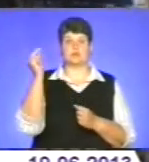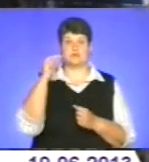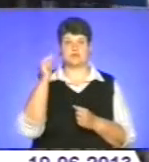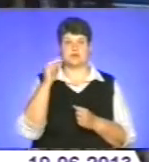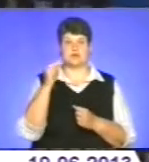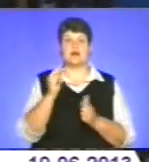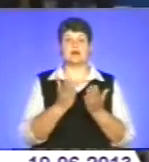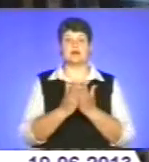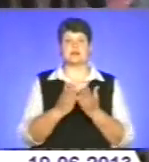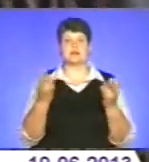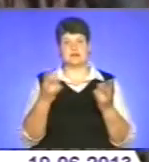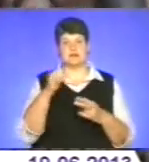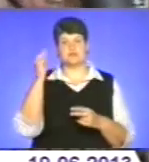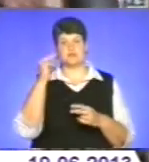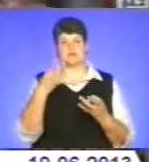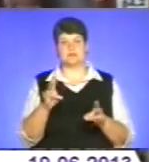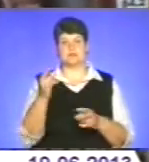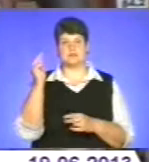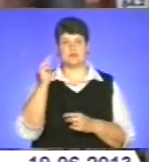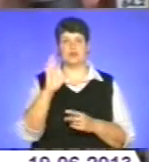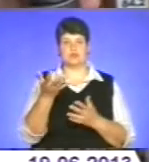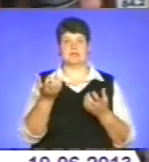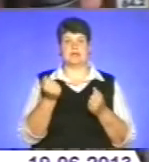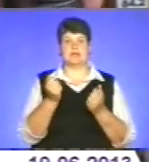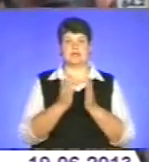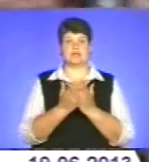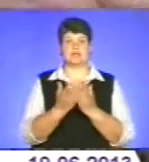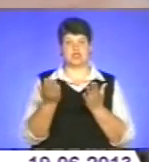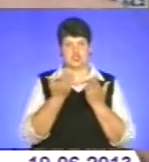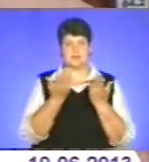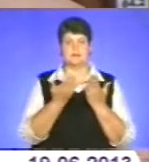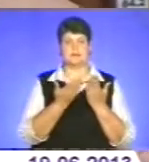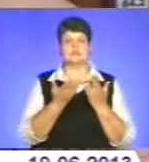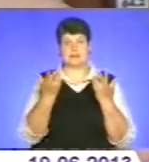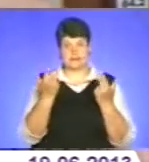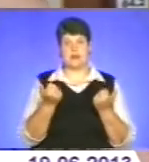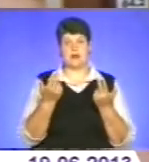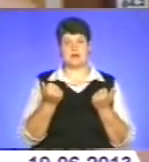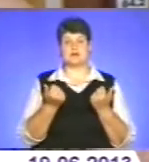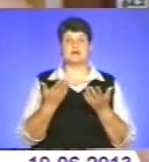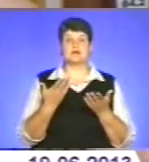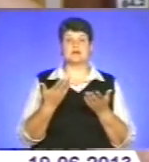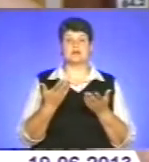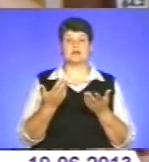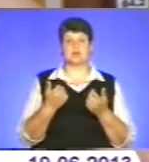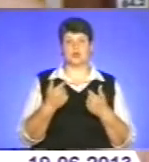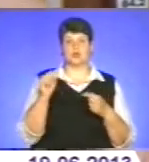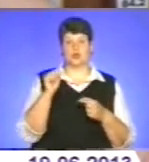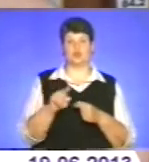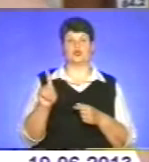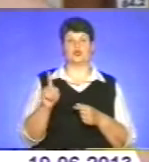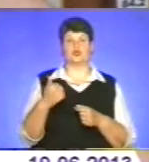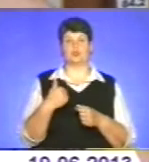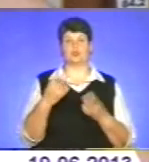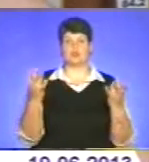не потрібно вчитися. Чи будеш ти відвідувати бібліотеку і брати звідси якісь книжки і читати? Так, звичайно, тому що